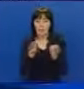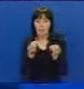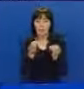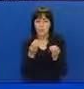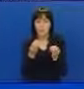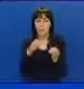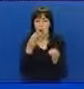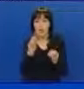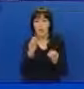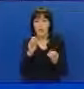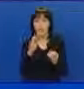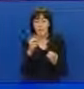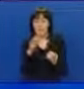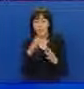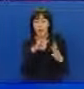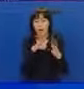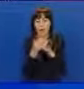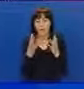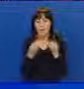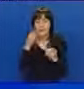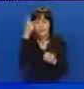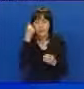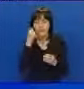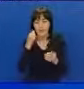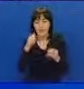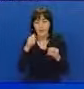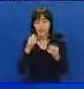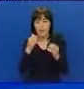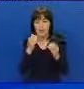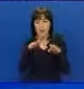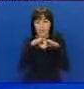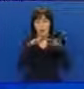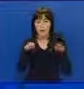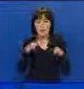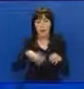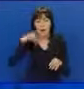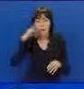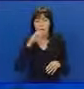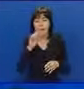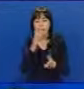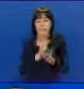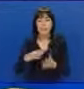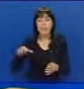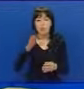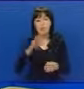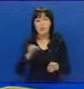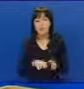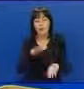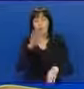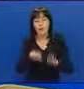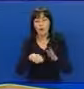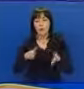мынау Шақпат Баба ауылында біз білесіздер туннел салынып жатыр. Біздің Қазақстанда бірінші туннел. Облыстың ең үздік жол